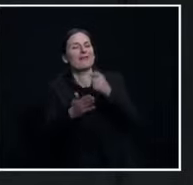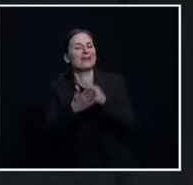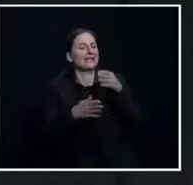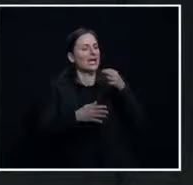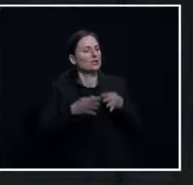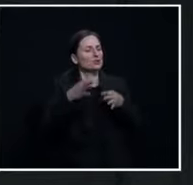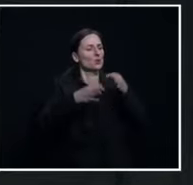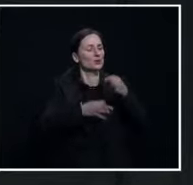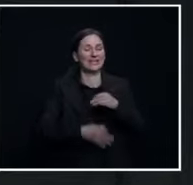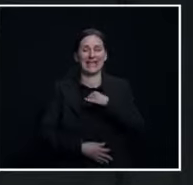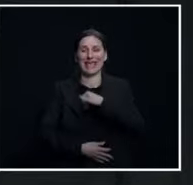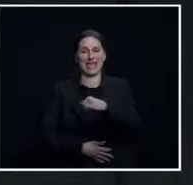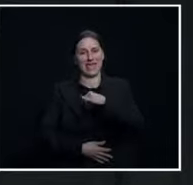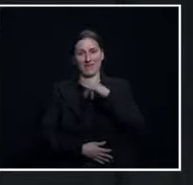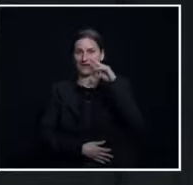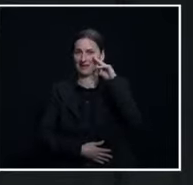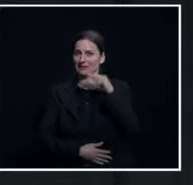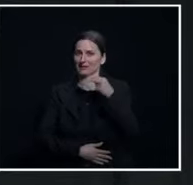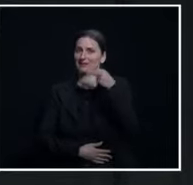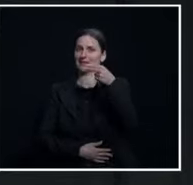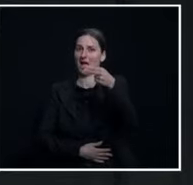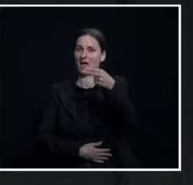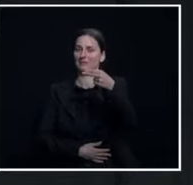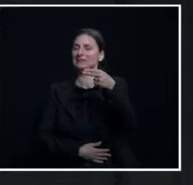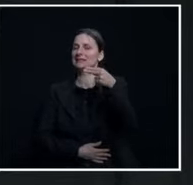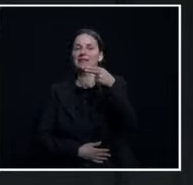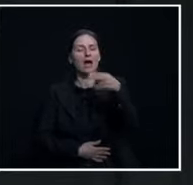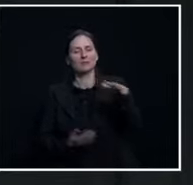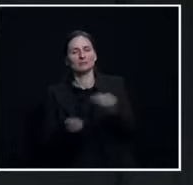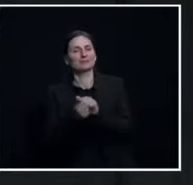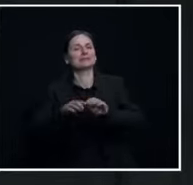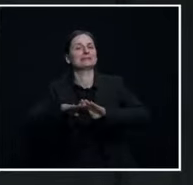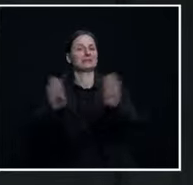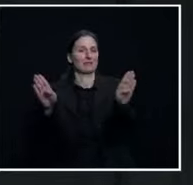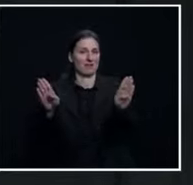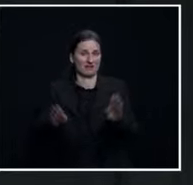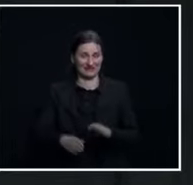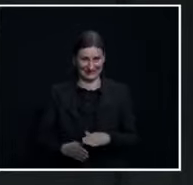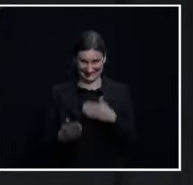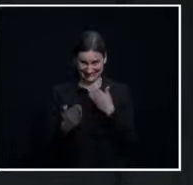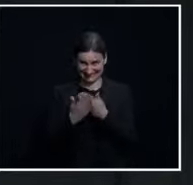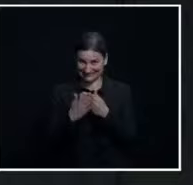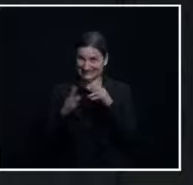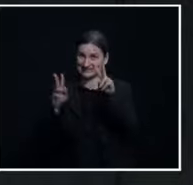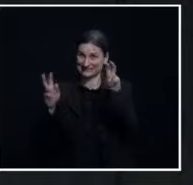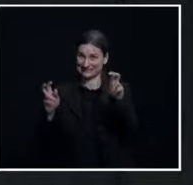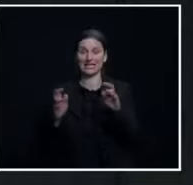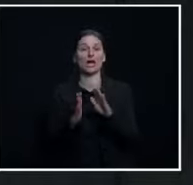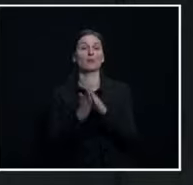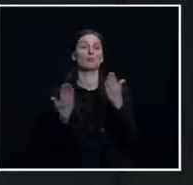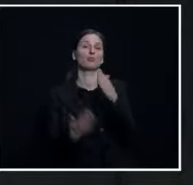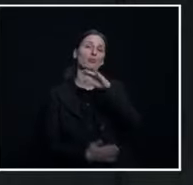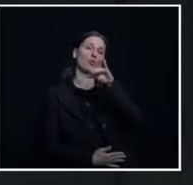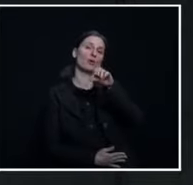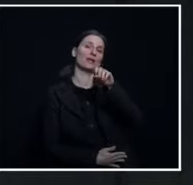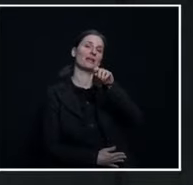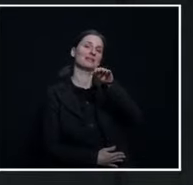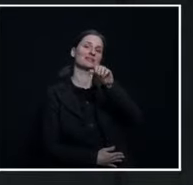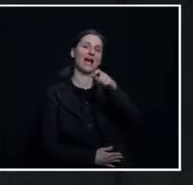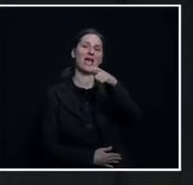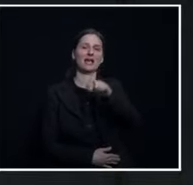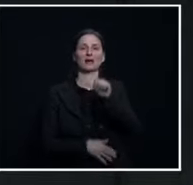Einen ewigen Namen gebe ich Ihnen, der niemals getilgt wird. Dieses Gebot aus dem Buch Jesaja,